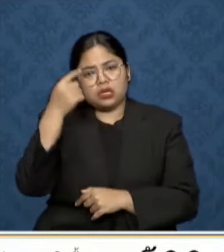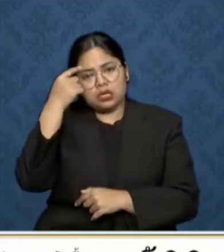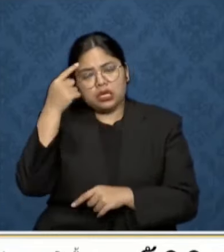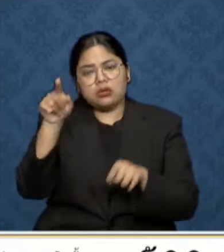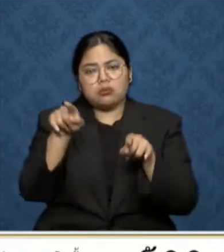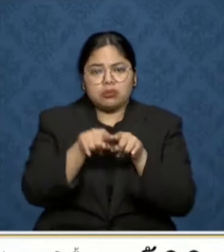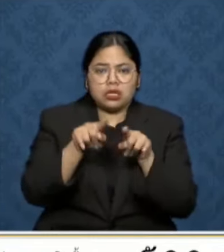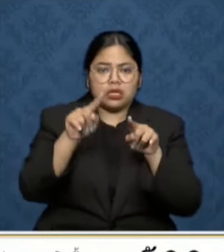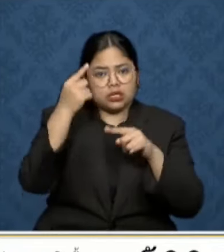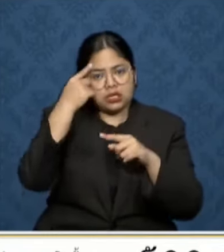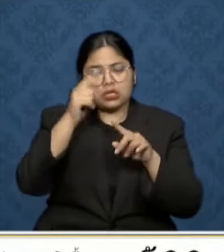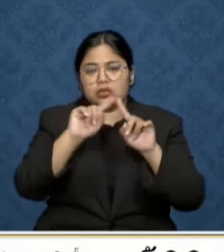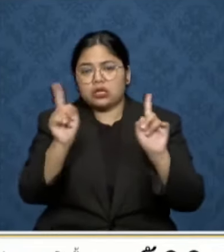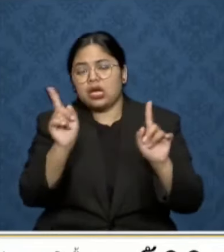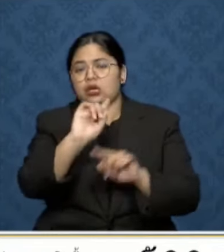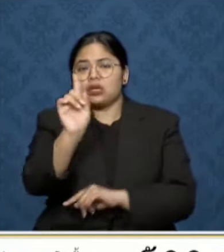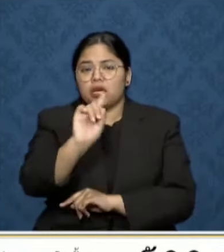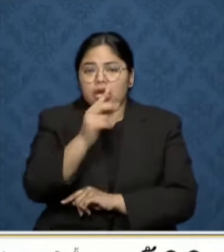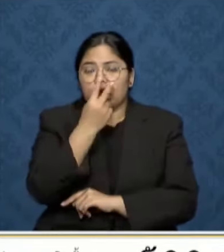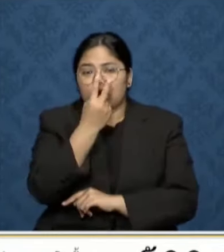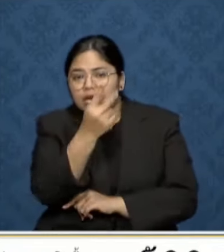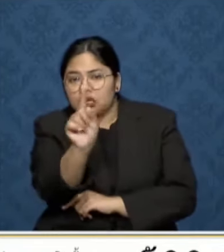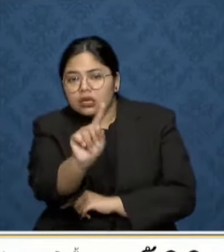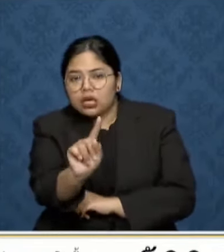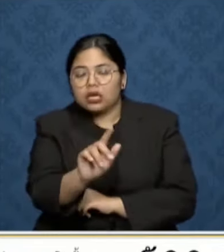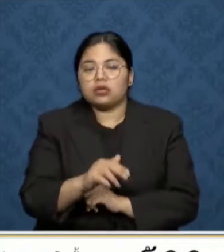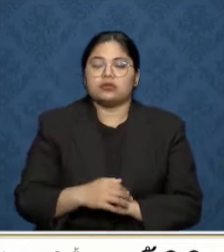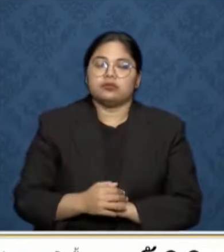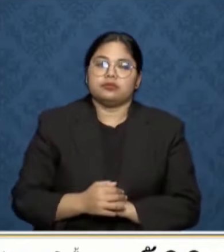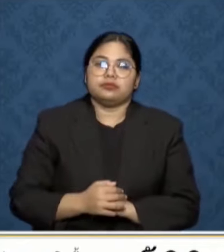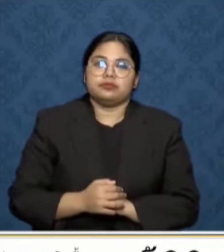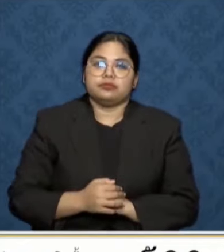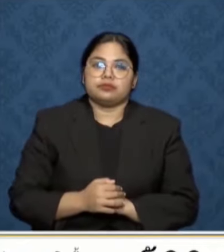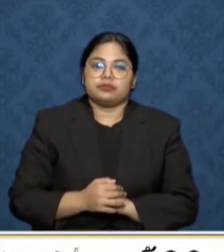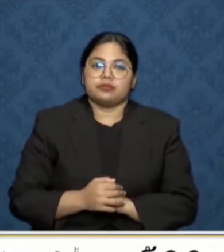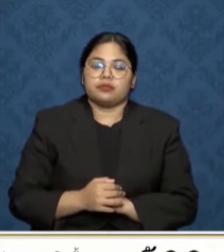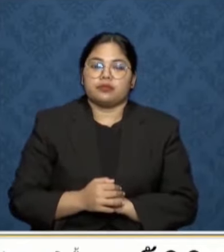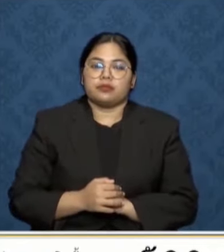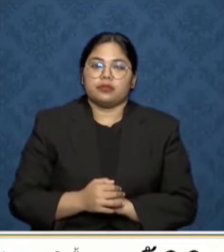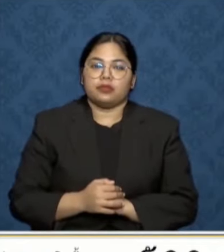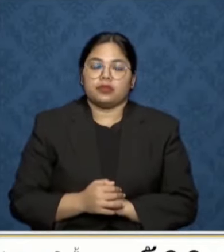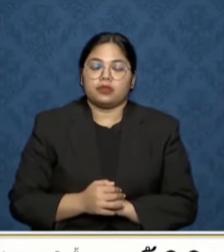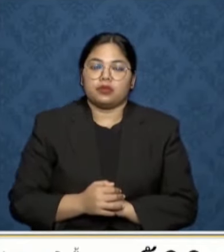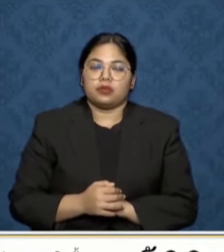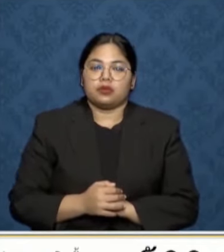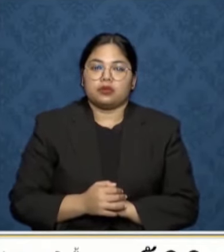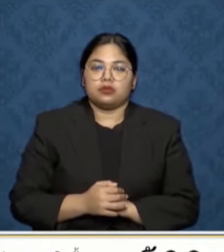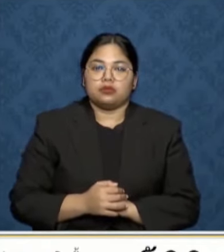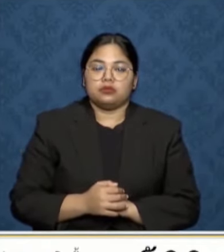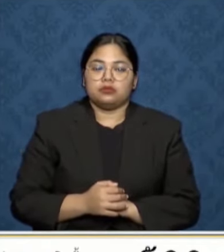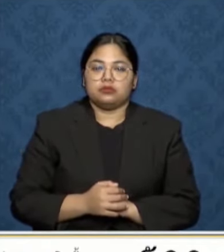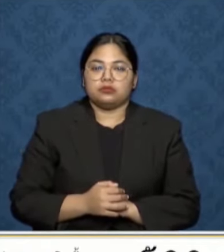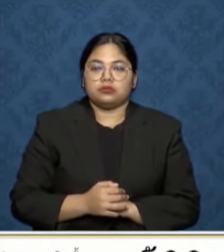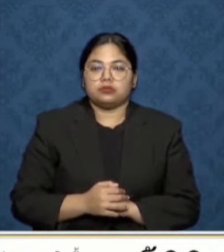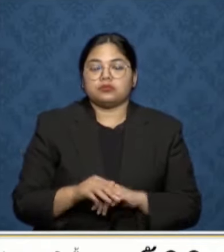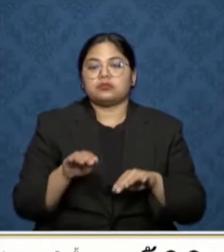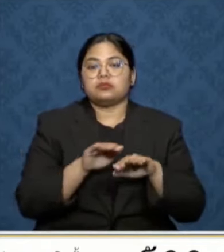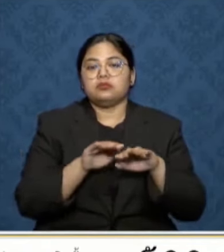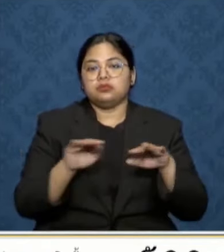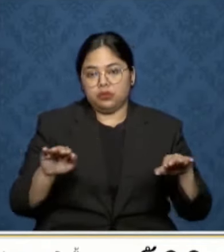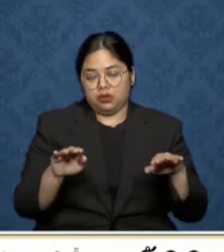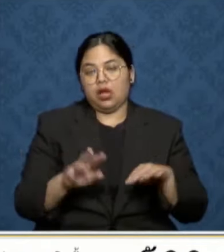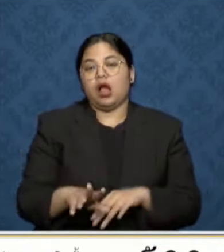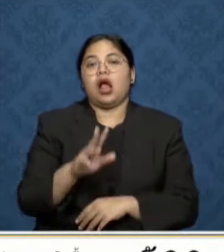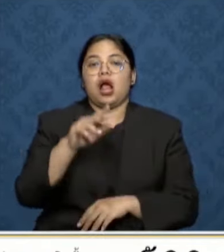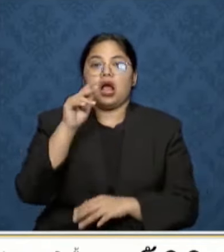รไม่เหนได้อย่างง่ายนะครับ ถดไปครับเรื่องของหักเกณพิเศษมอย 3 อัครั